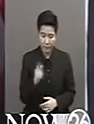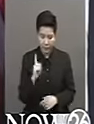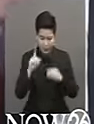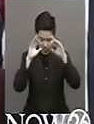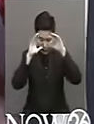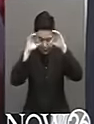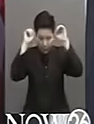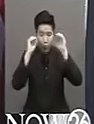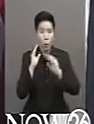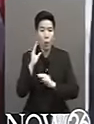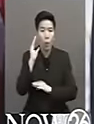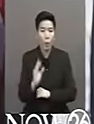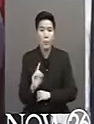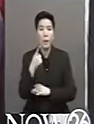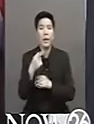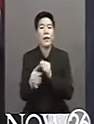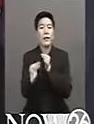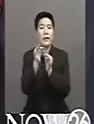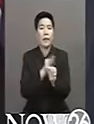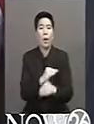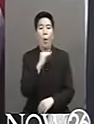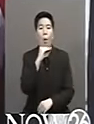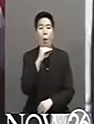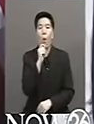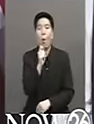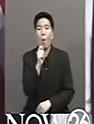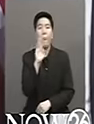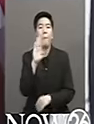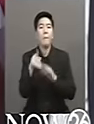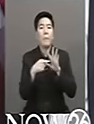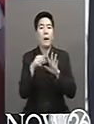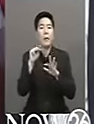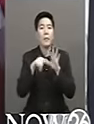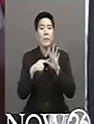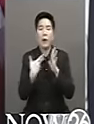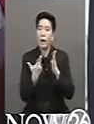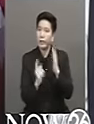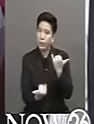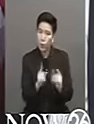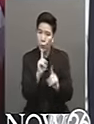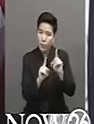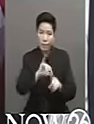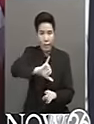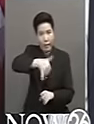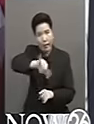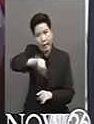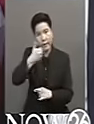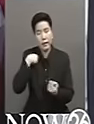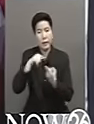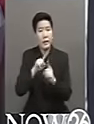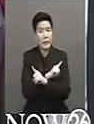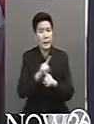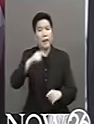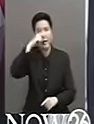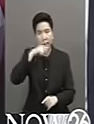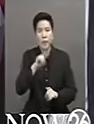ธิบดีคนใหแทนนายโานั้นยอมรับว่าสร้างความไม่แน่นอนในตลาดแต่เชื่อว่าตลาดหุ้นไทยยัง